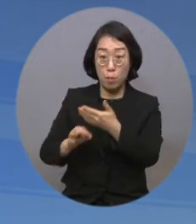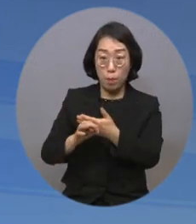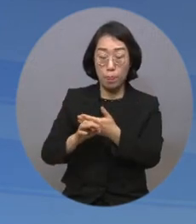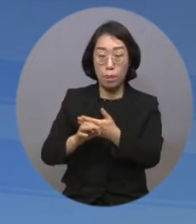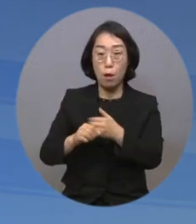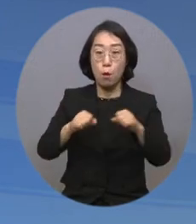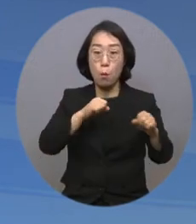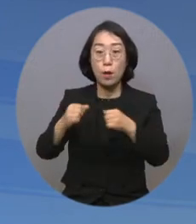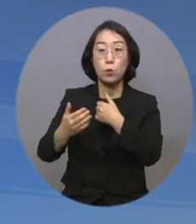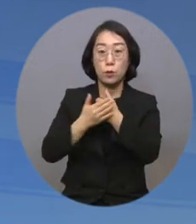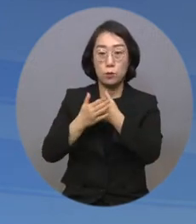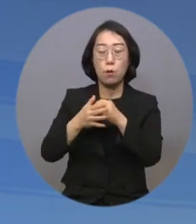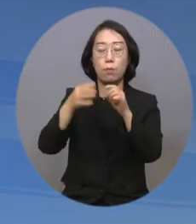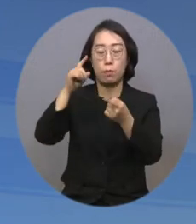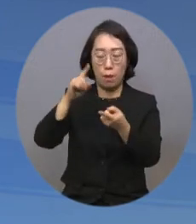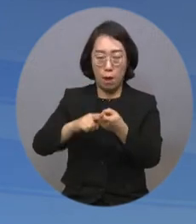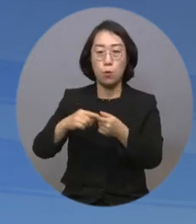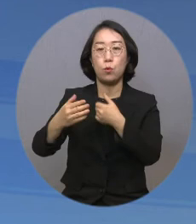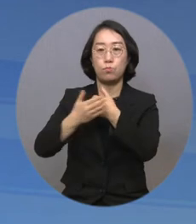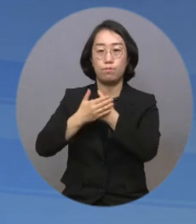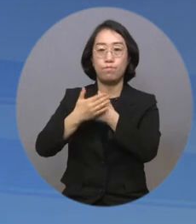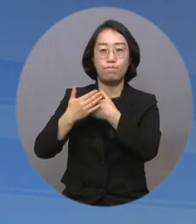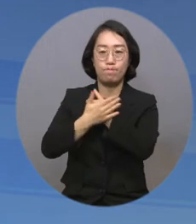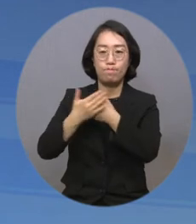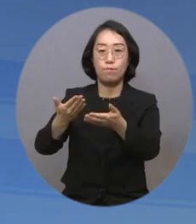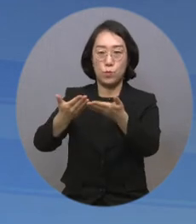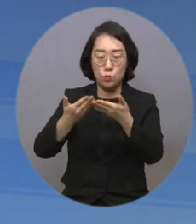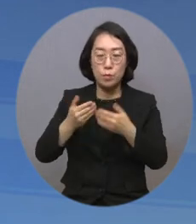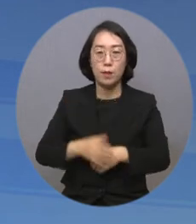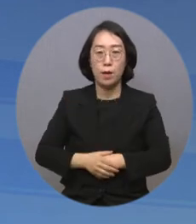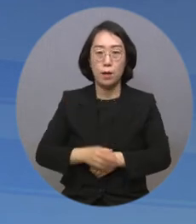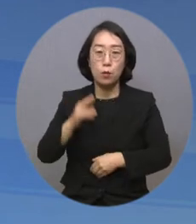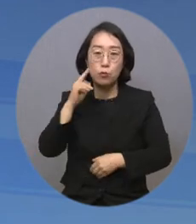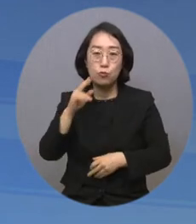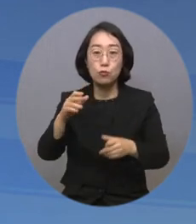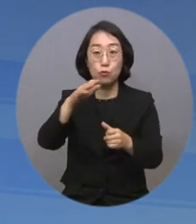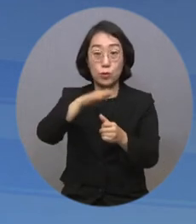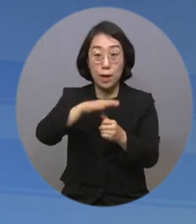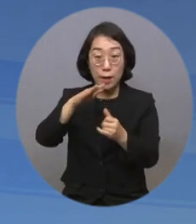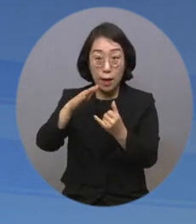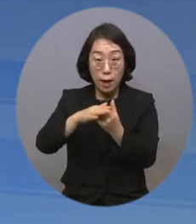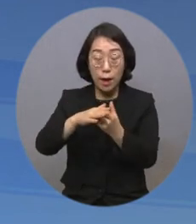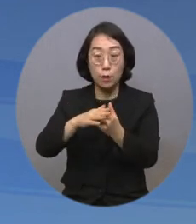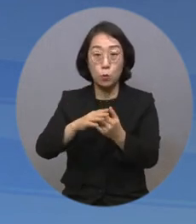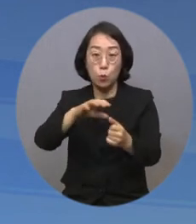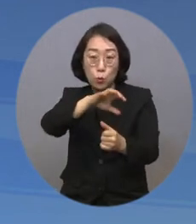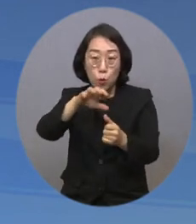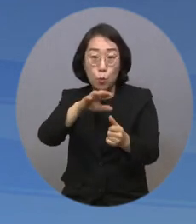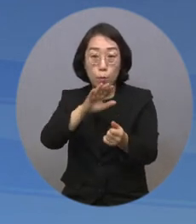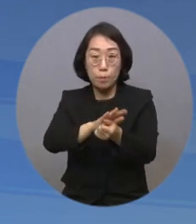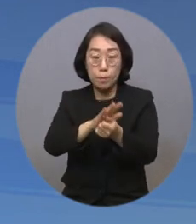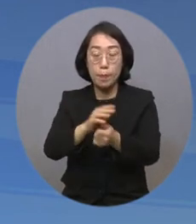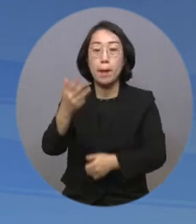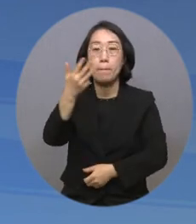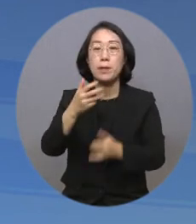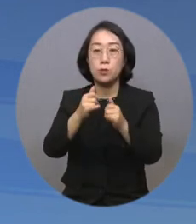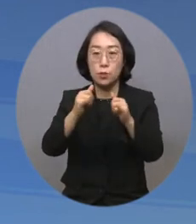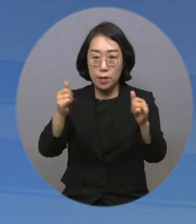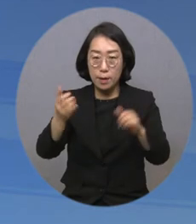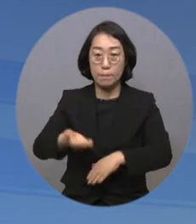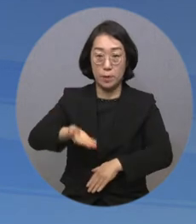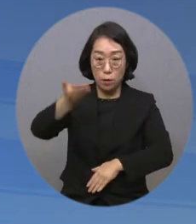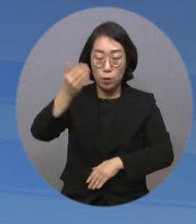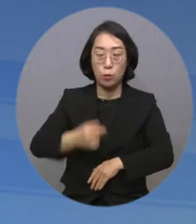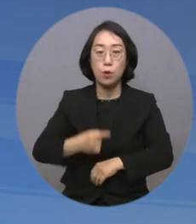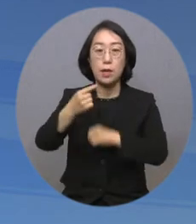활동지원 서비스를 지속적으로 제공합니다. 중증 장애아동 돌봄 지원 확대에 따라 대상은 8,000명으로 늘어나고